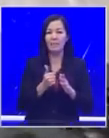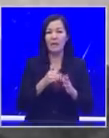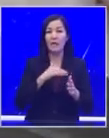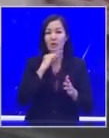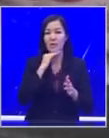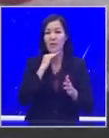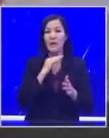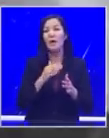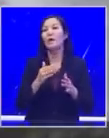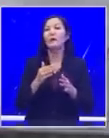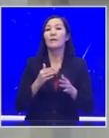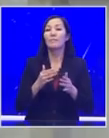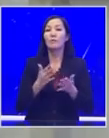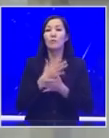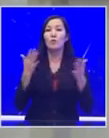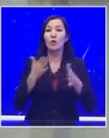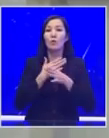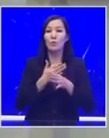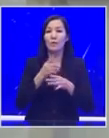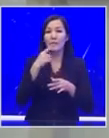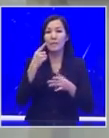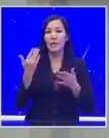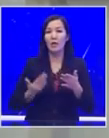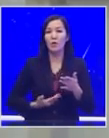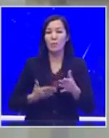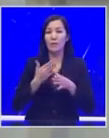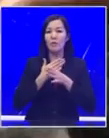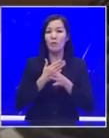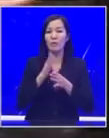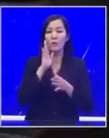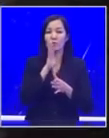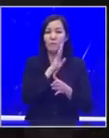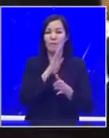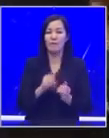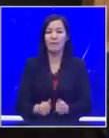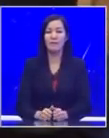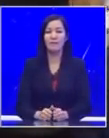жеткізуге болады. Мұның өзі біз үшін үлкен көмек дейді әлеуметтік көмек алушылар.